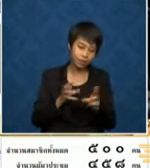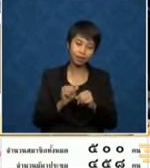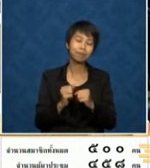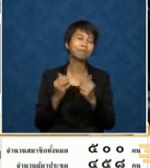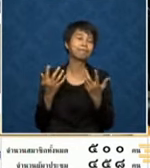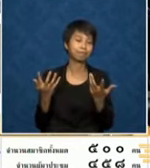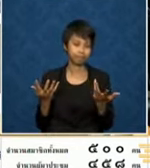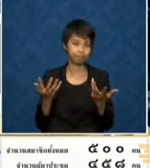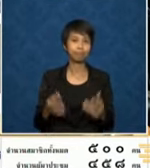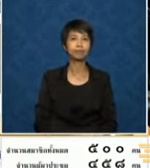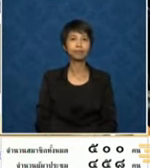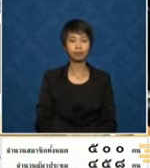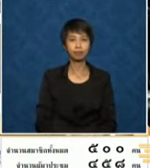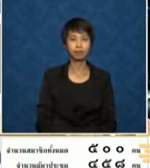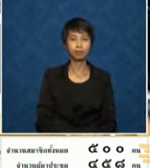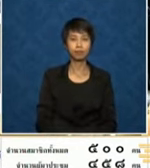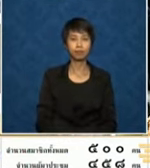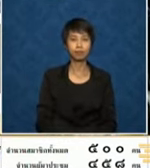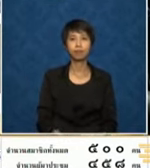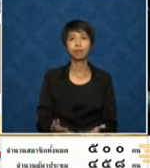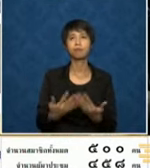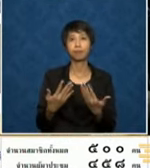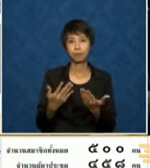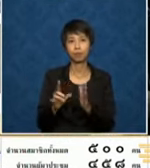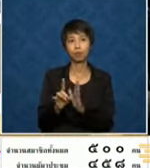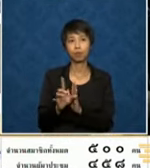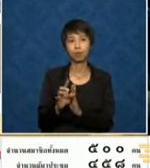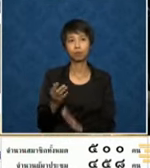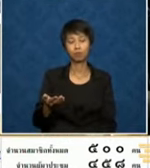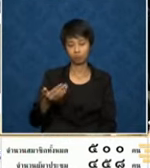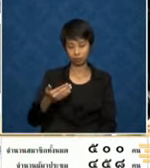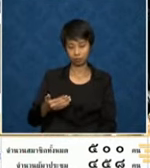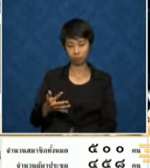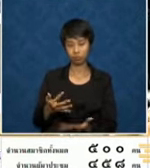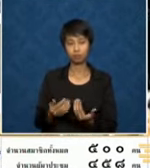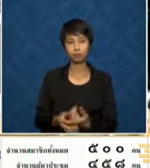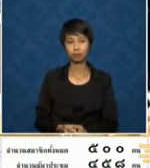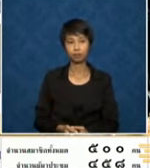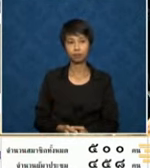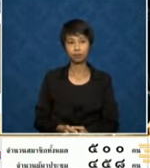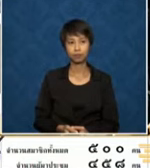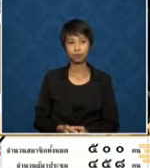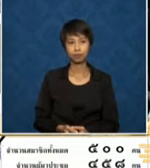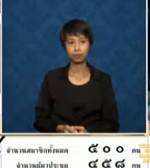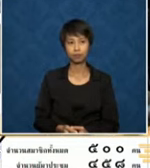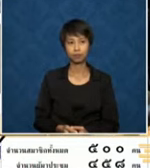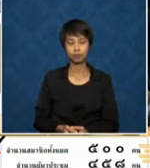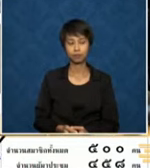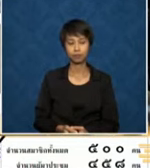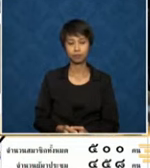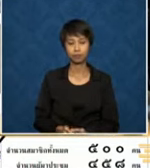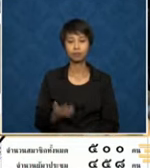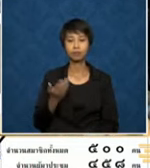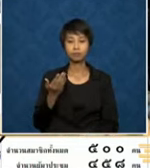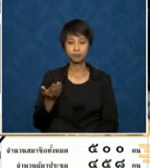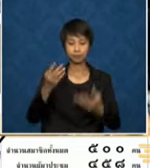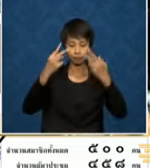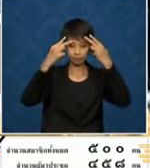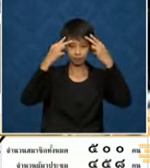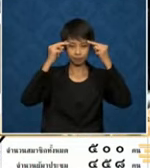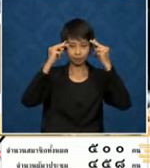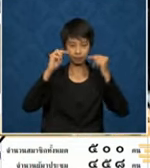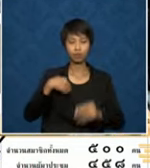อย่างไรค่ะตอนเรื่องสุดท้ายค่ะถอยกลับมาเป็นภาพใหญ่มากขึ้นอีกนิดนึงนะคะท่านนายกรัฐมนตรี